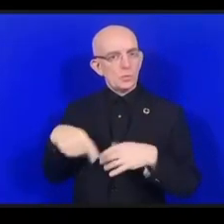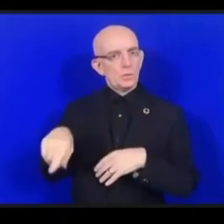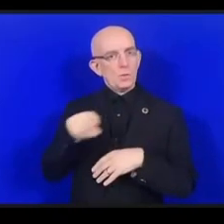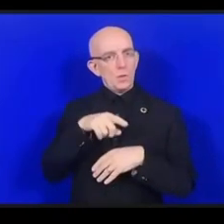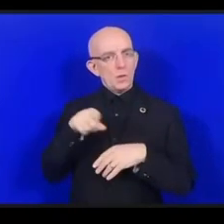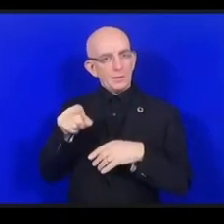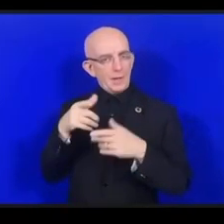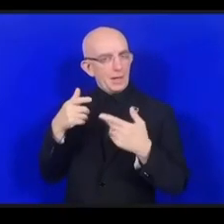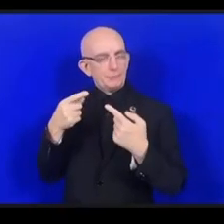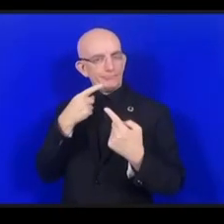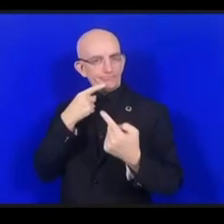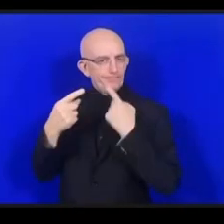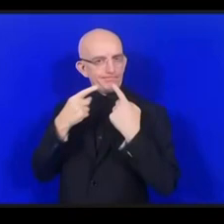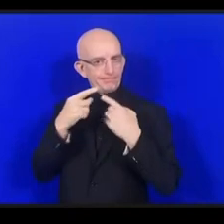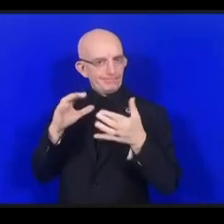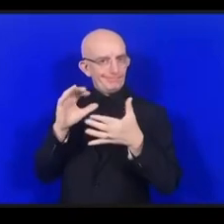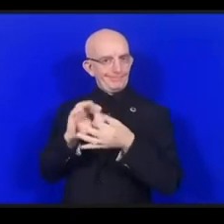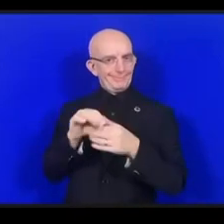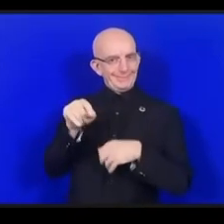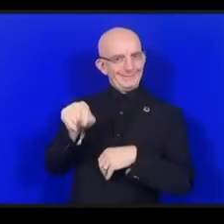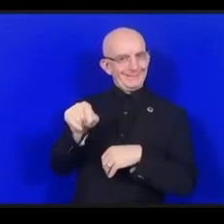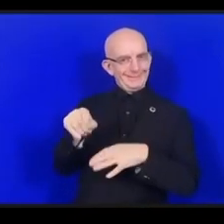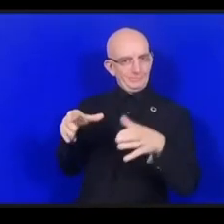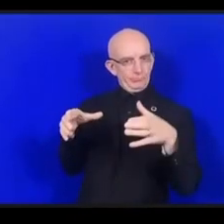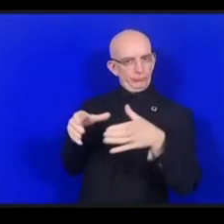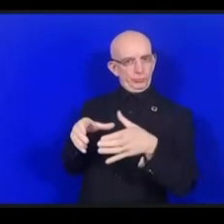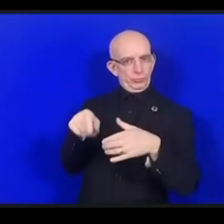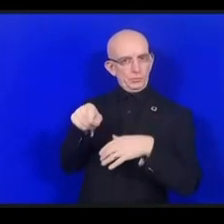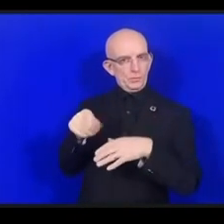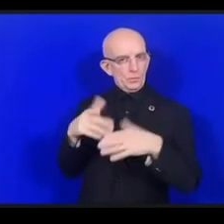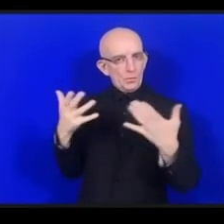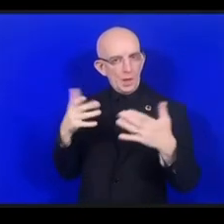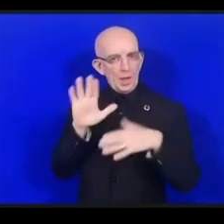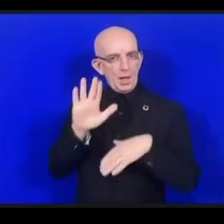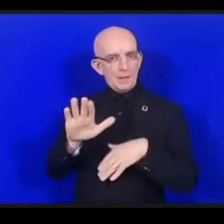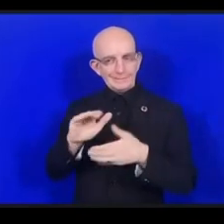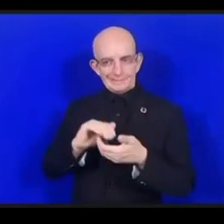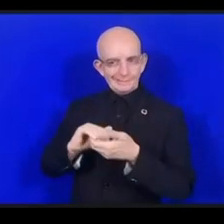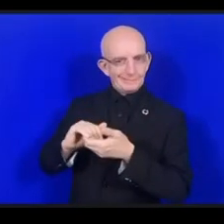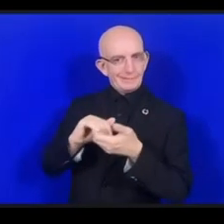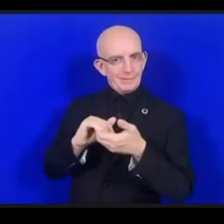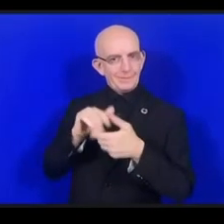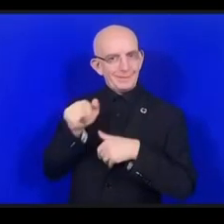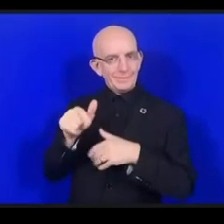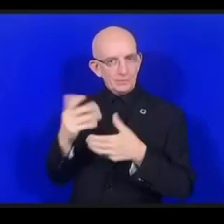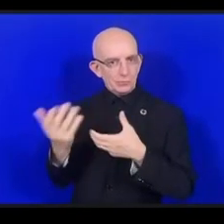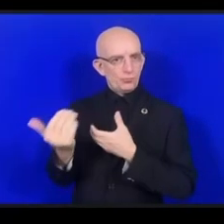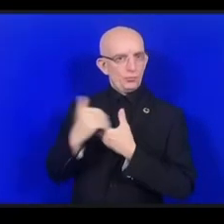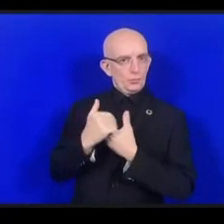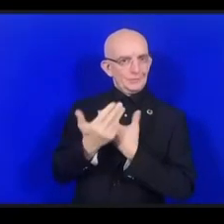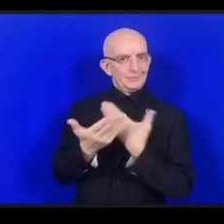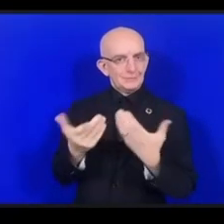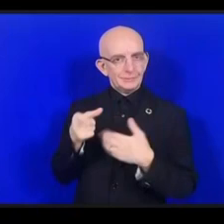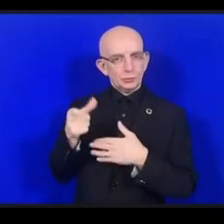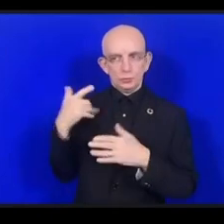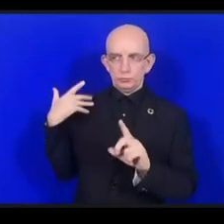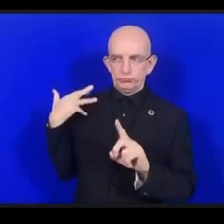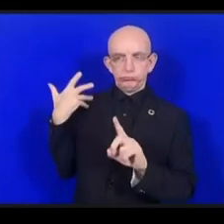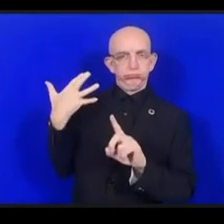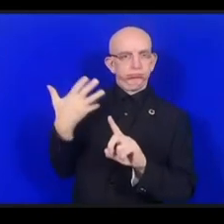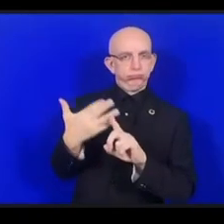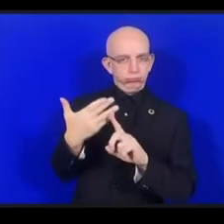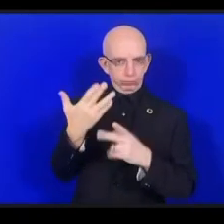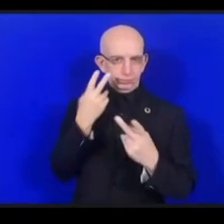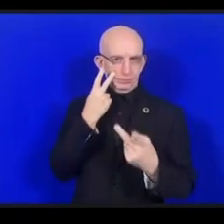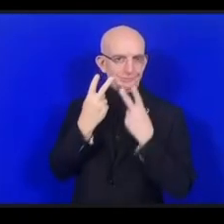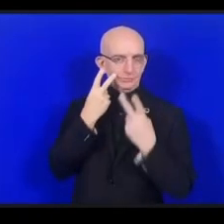我觉得是联盟这个发展最快的一部分，所以呢，在物联网方面具有丰富的